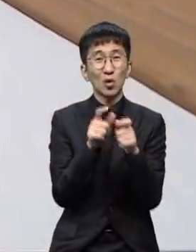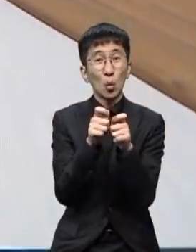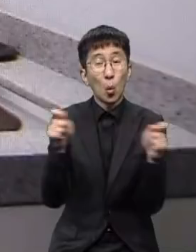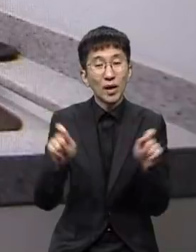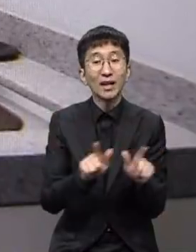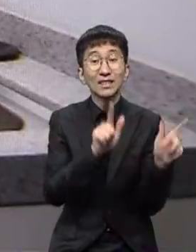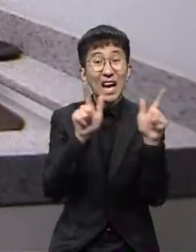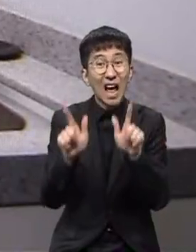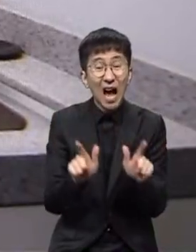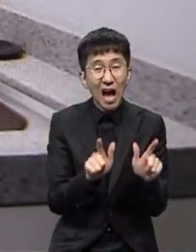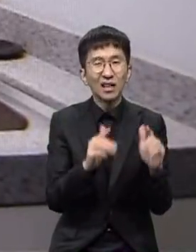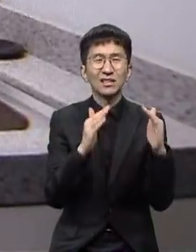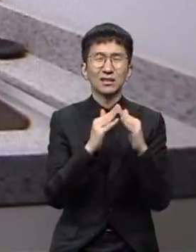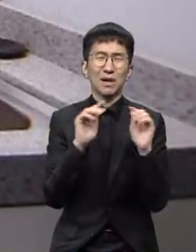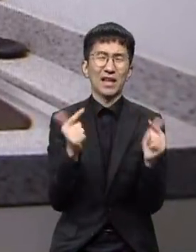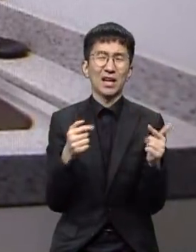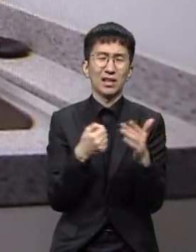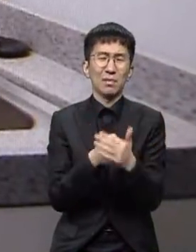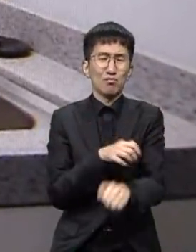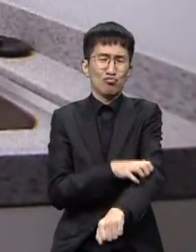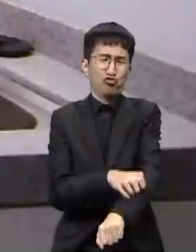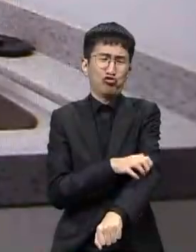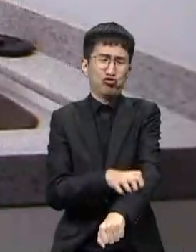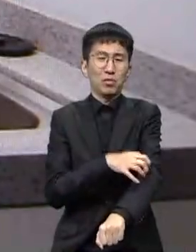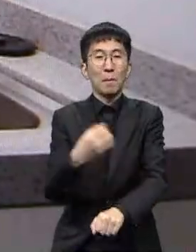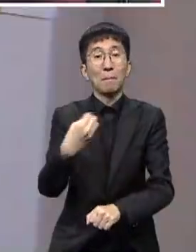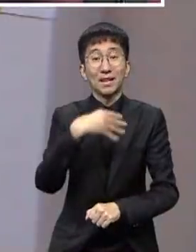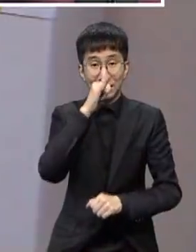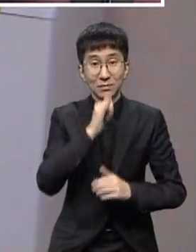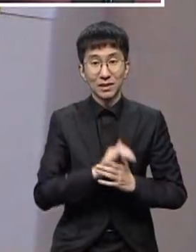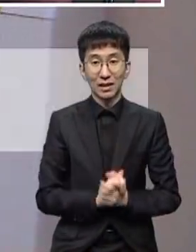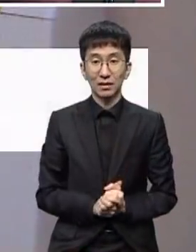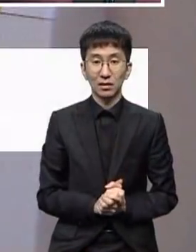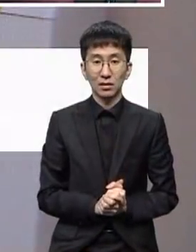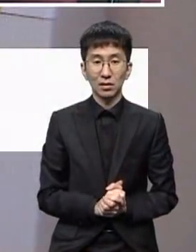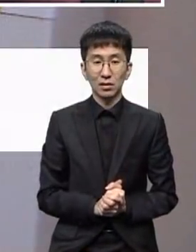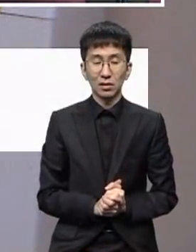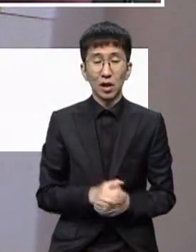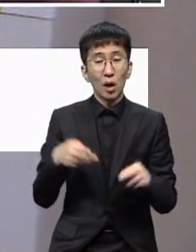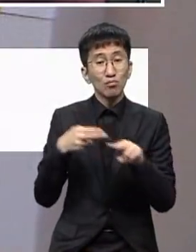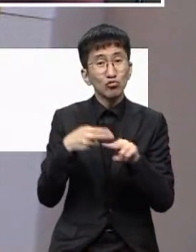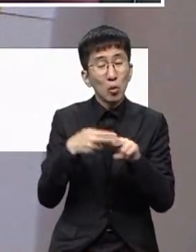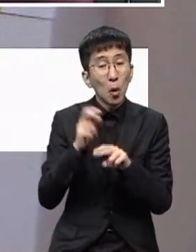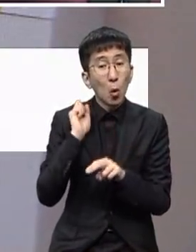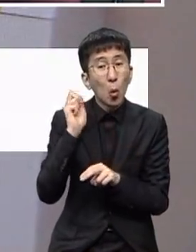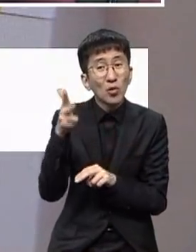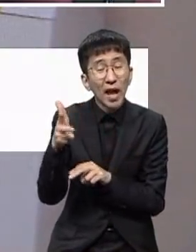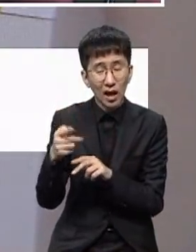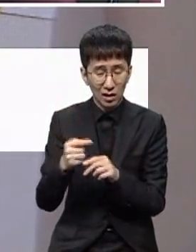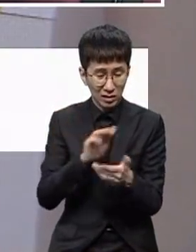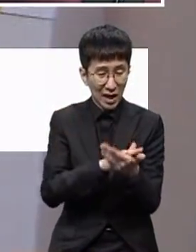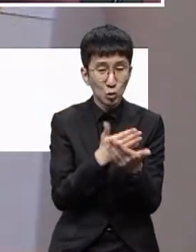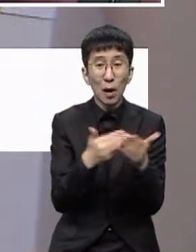설계된 건물이 아니다 보니 다소 불편하다는 사람도 있습니다. 부엌이 아무래도 호텔을 개조한 거라